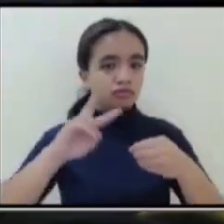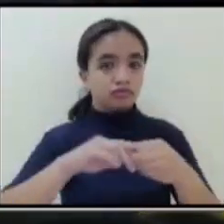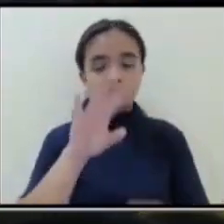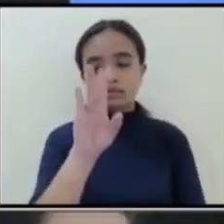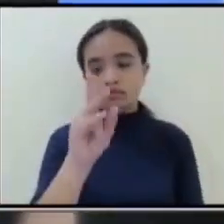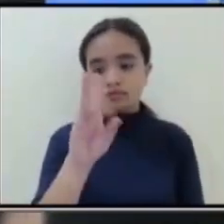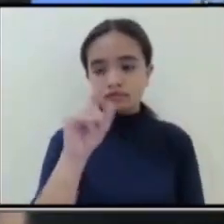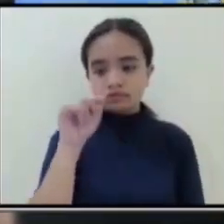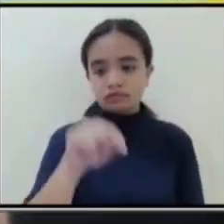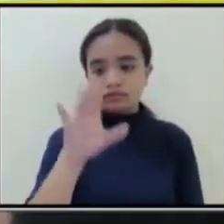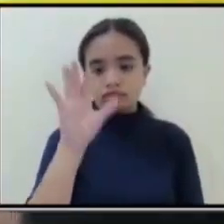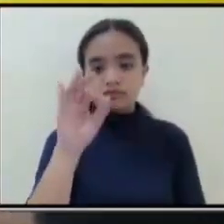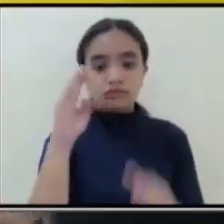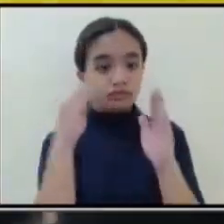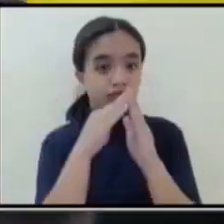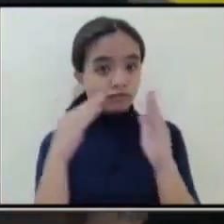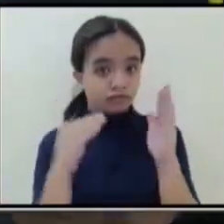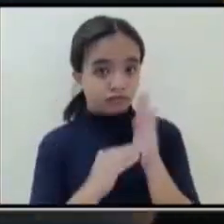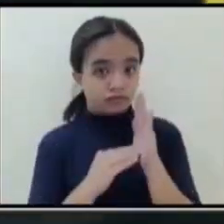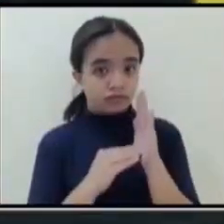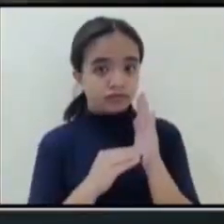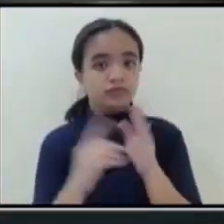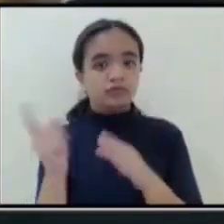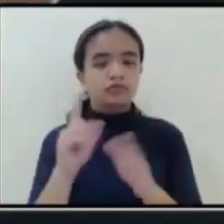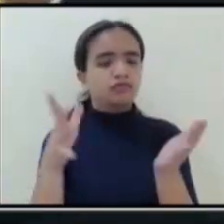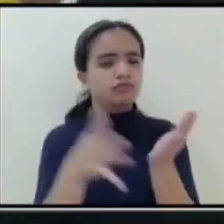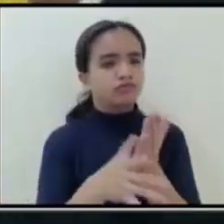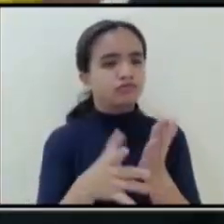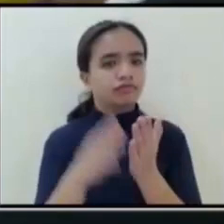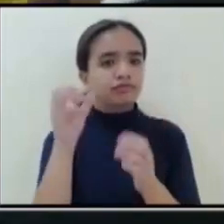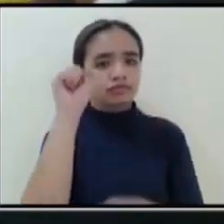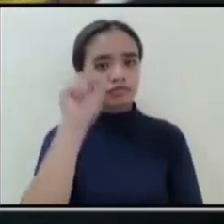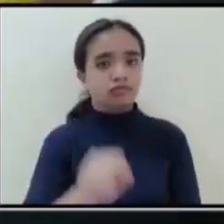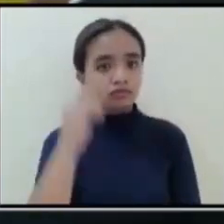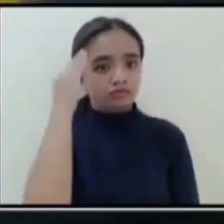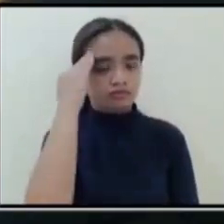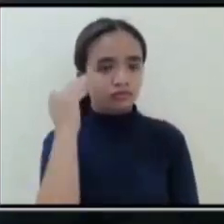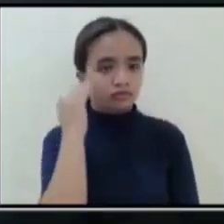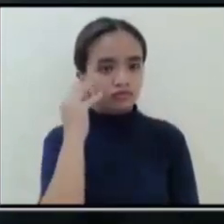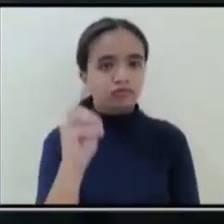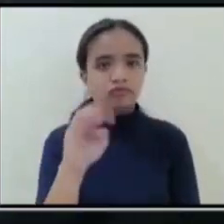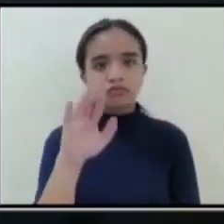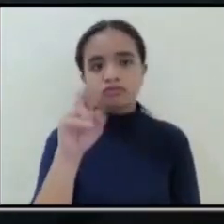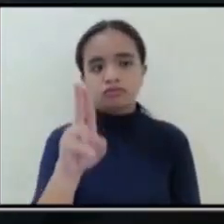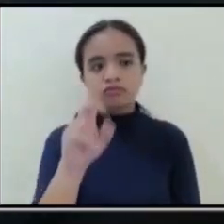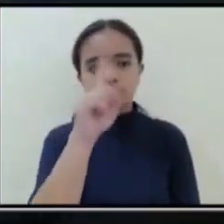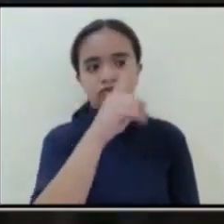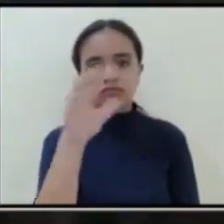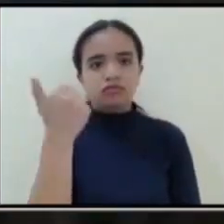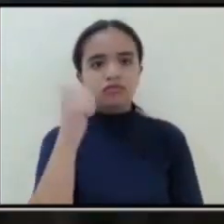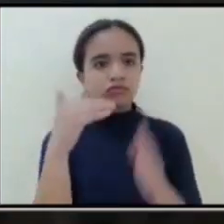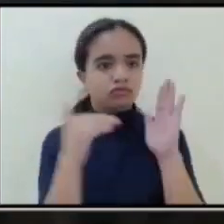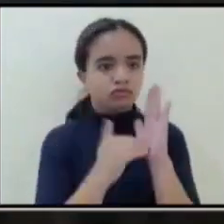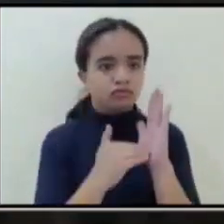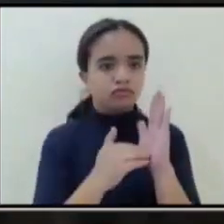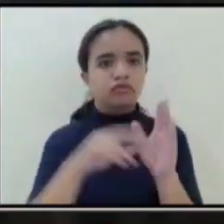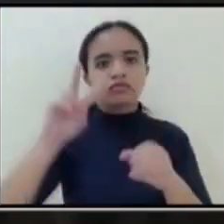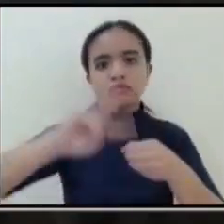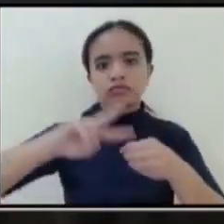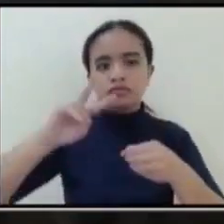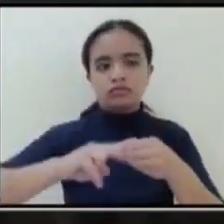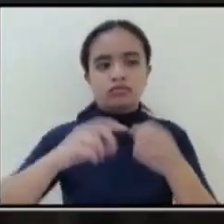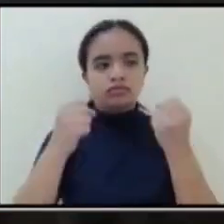billion pesos, uupahan ng COMELEC sa South Korean company na Miro ang 110,000 na vote counting machines, libu-libong